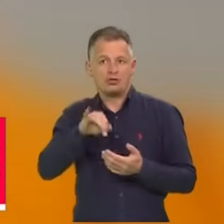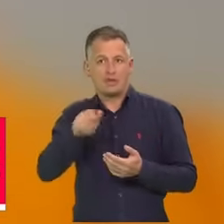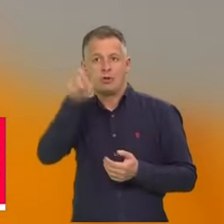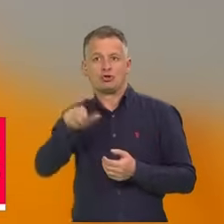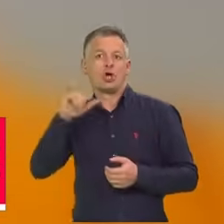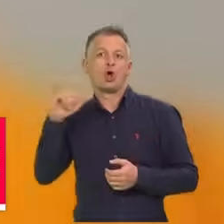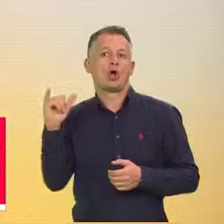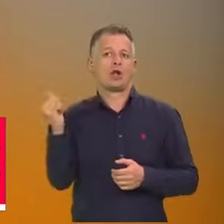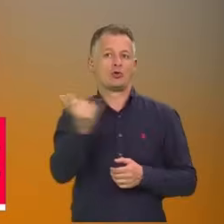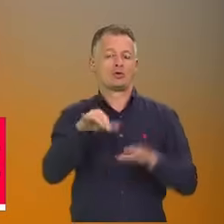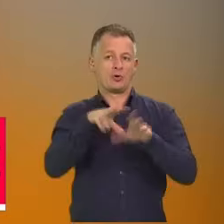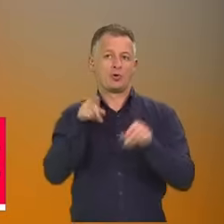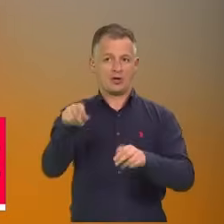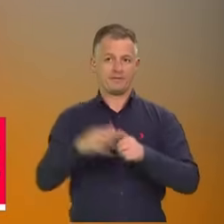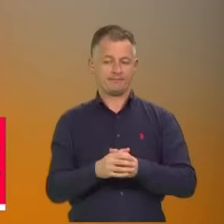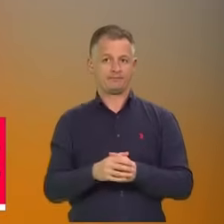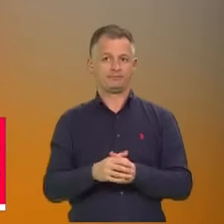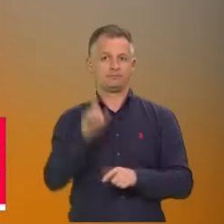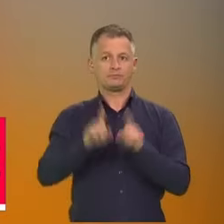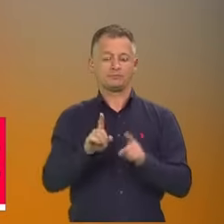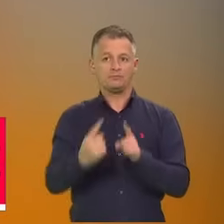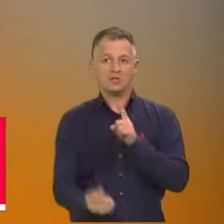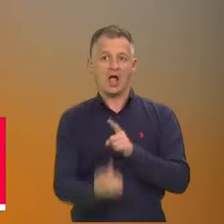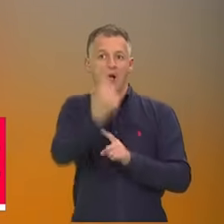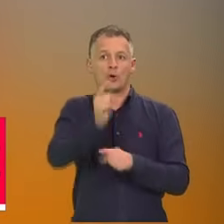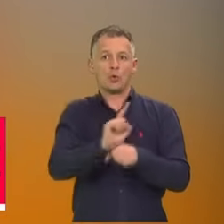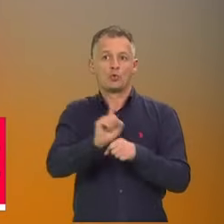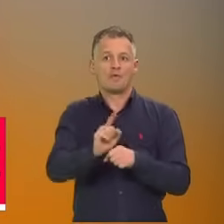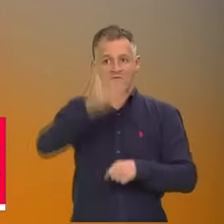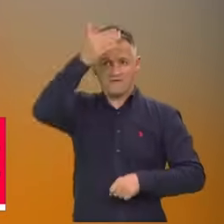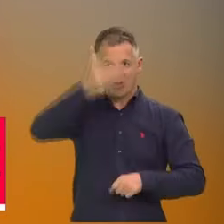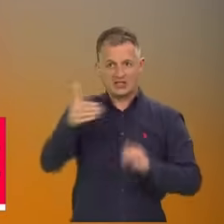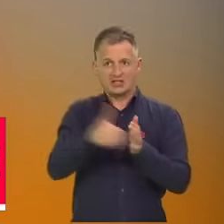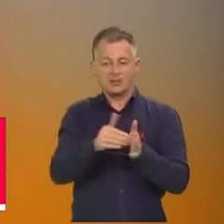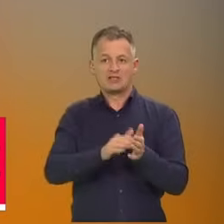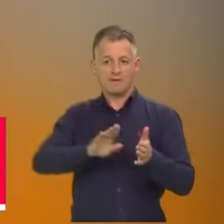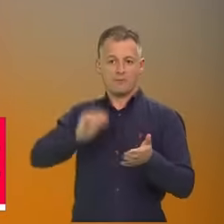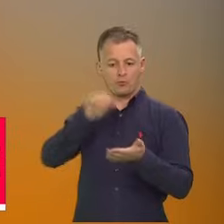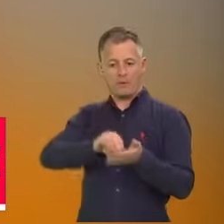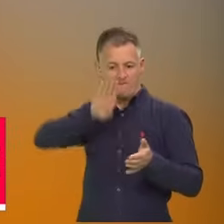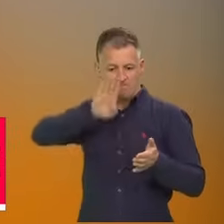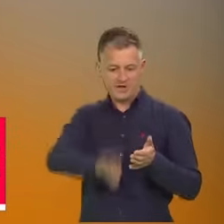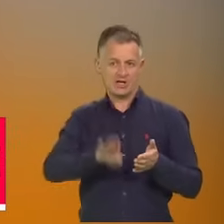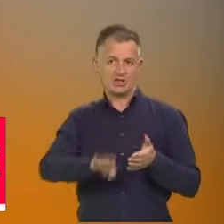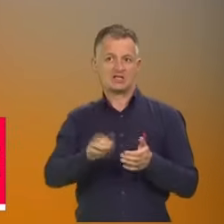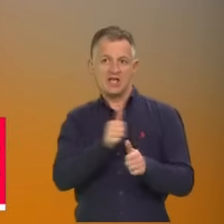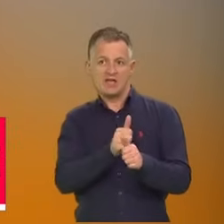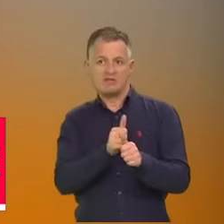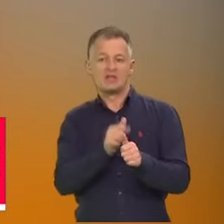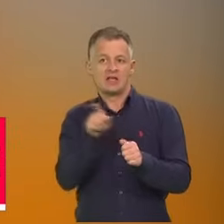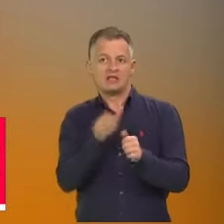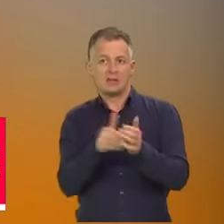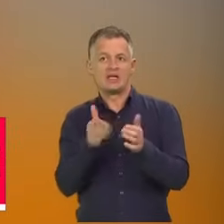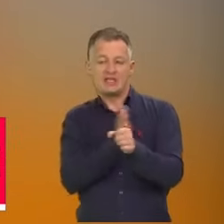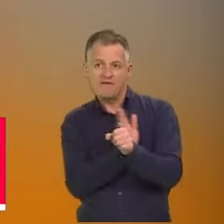îi transportă. În cazul în care apare un obstacol în față, este nevoie să frâneze, să evite obstacolul respectiv, el nu va avea